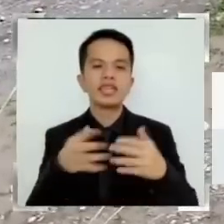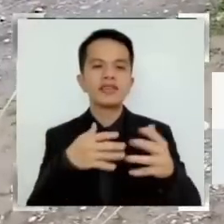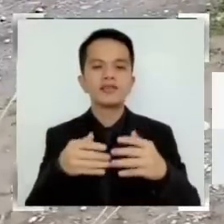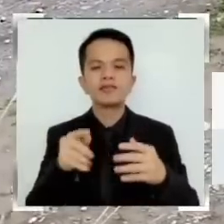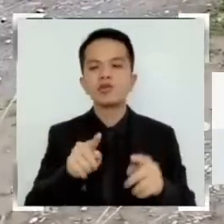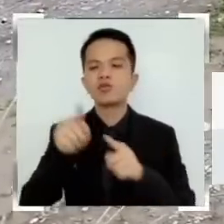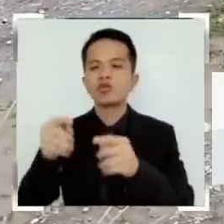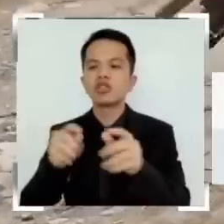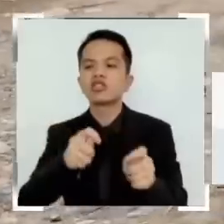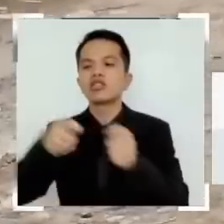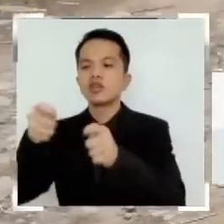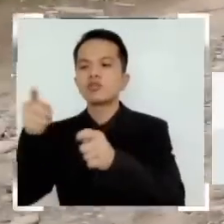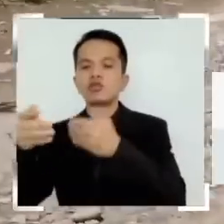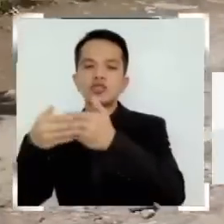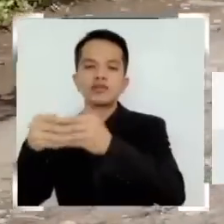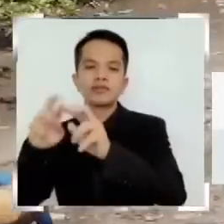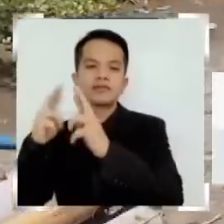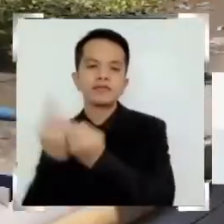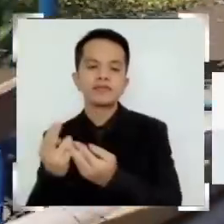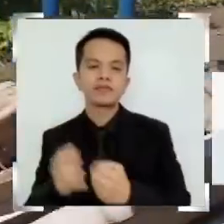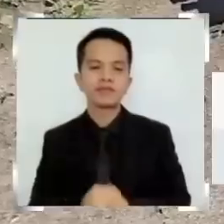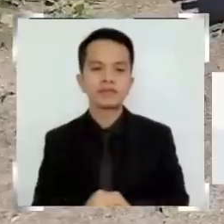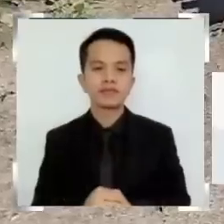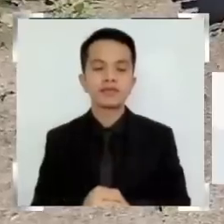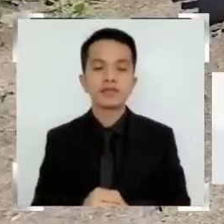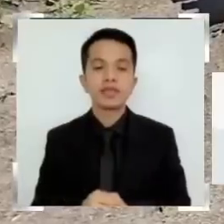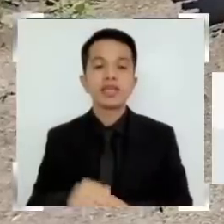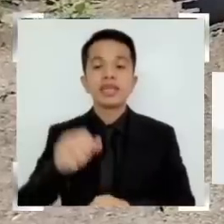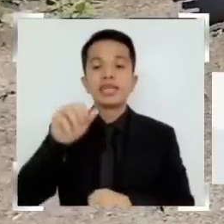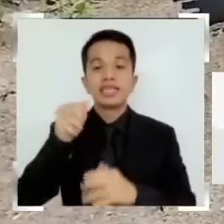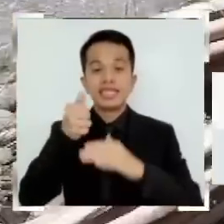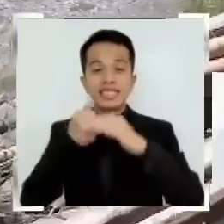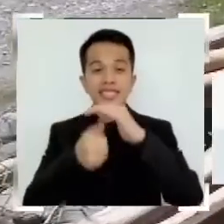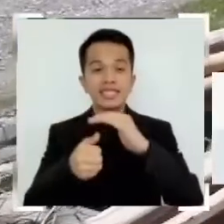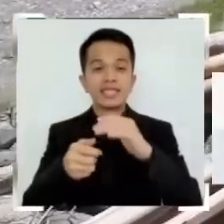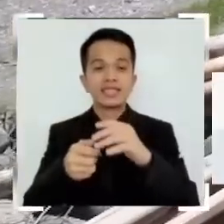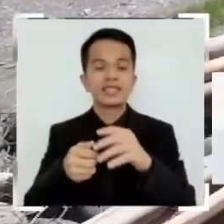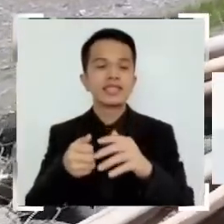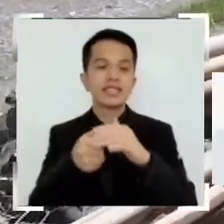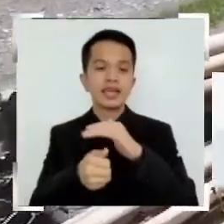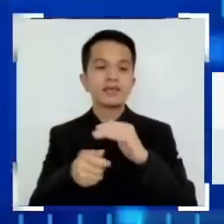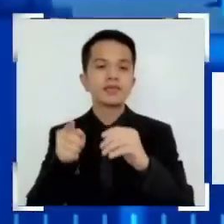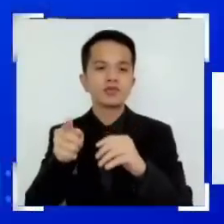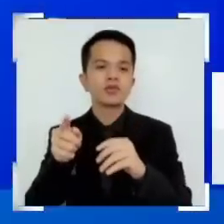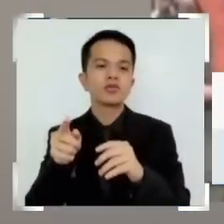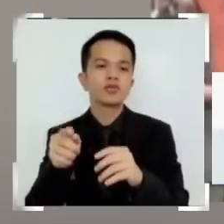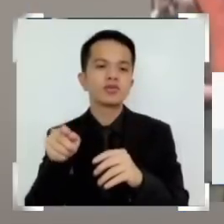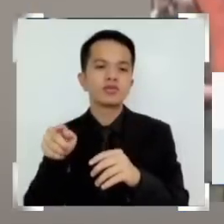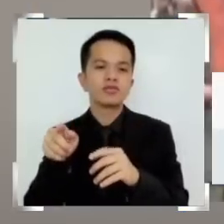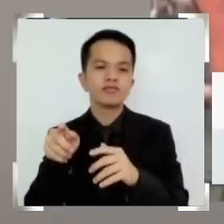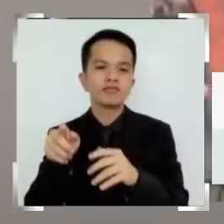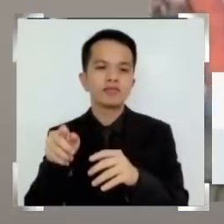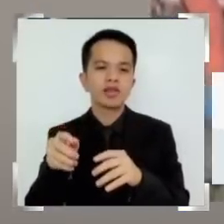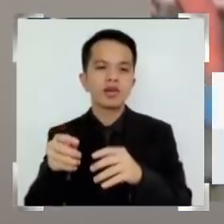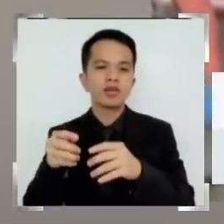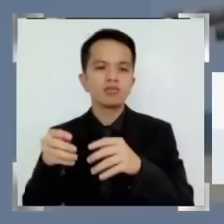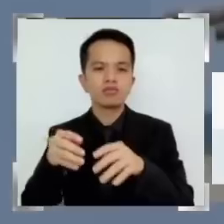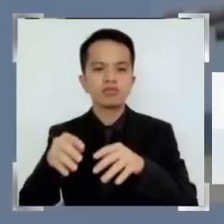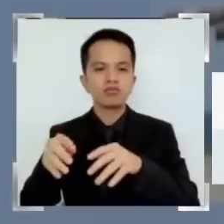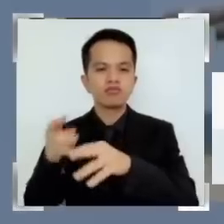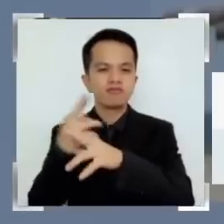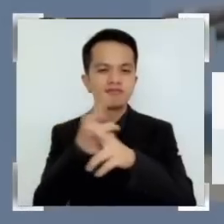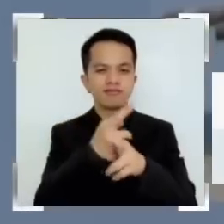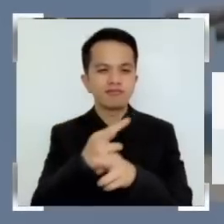Abra, binaklas ng mga residente ang mga kubo sa tabi ng ilog para hindi matangay ng tubig. Sa Ilocos